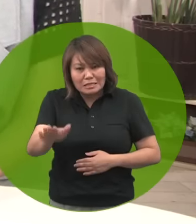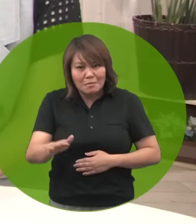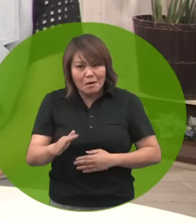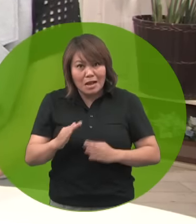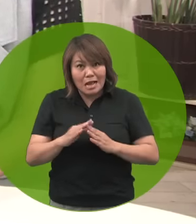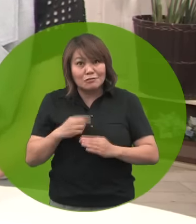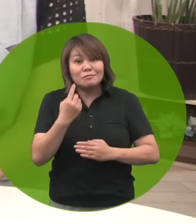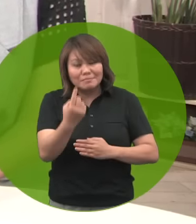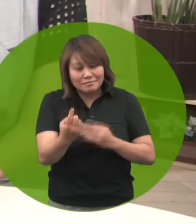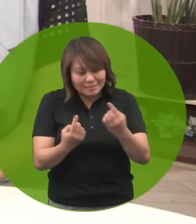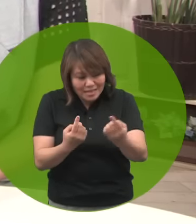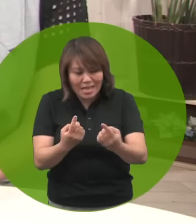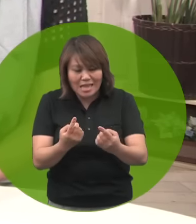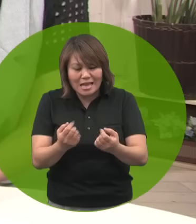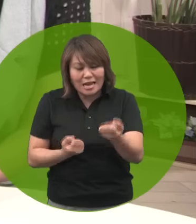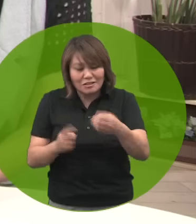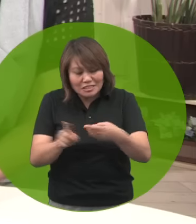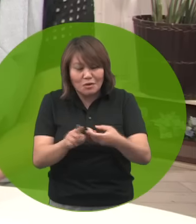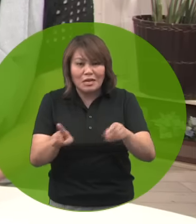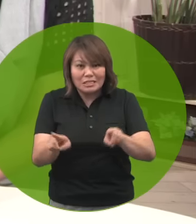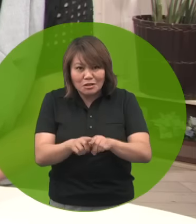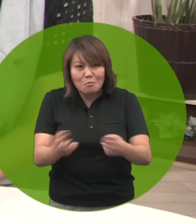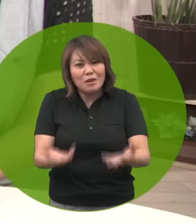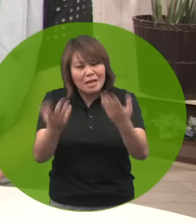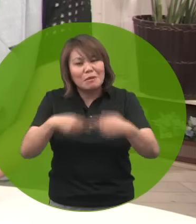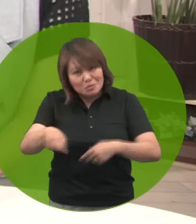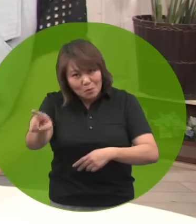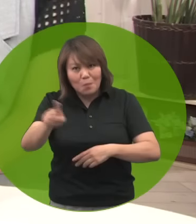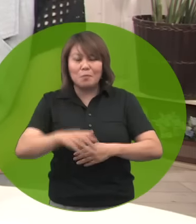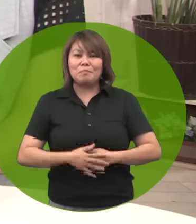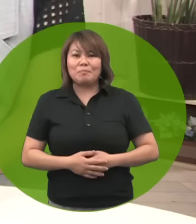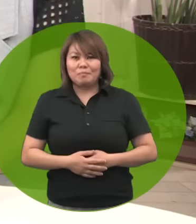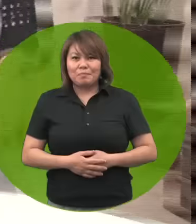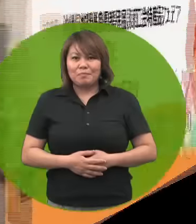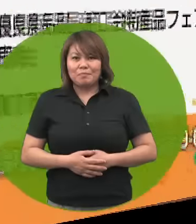場へ訪れて空手の日を一緒に盛り上げましょう。